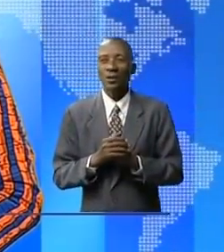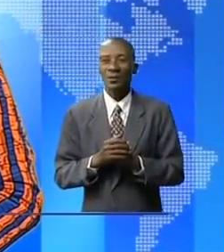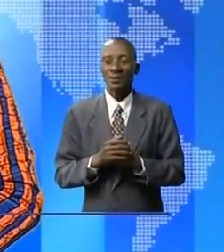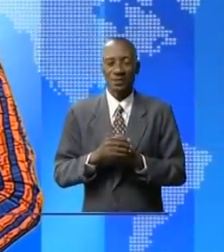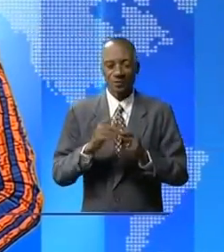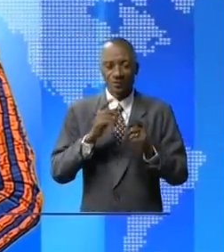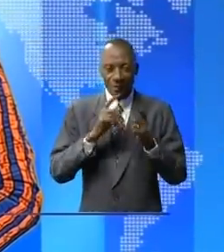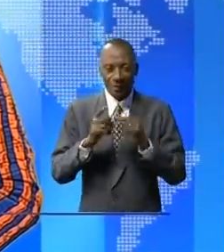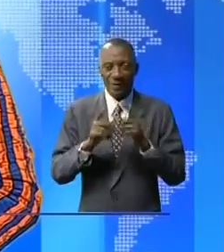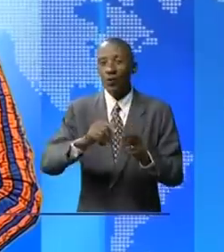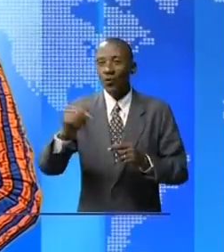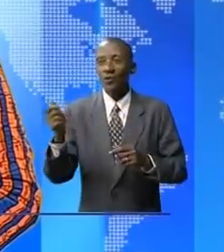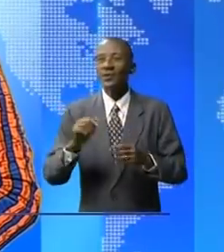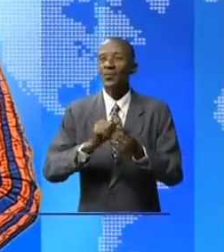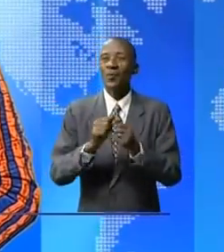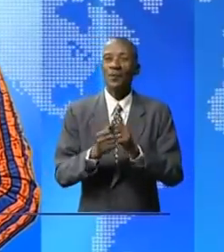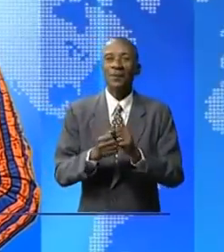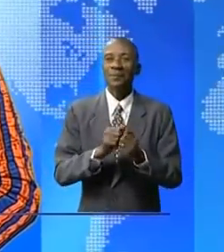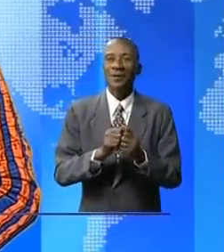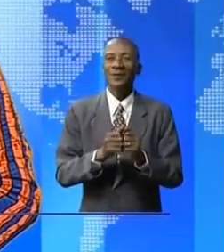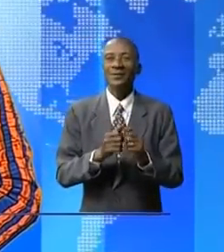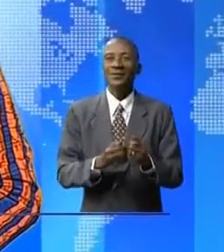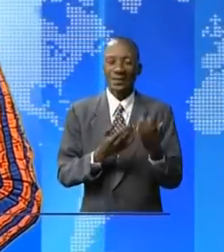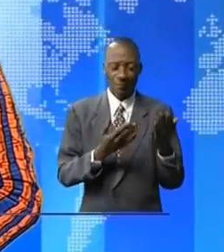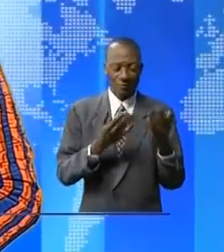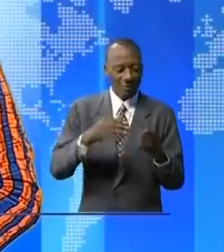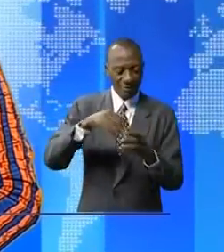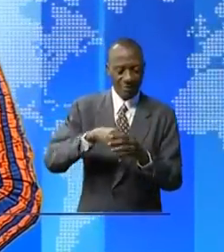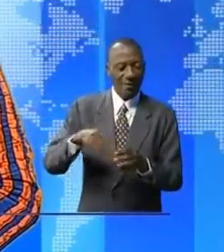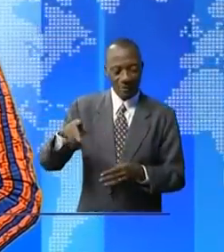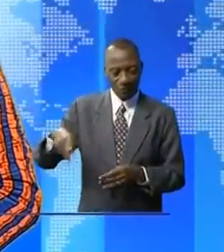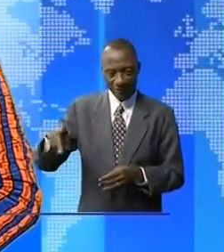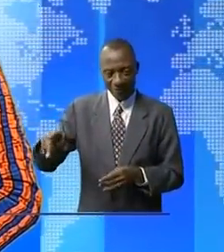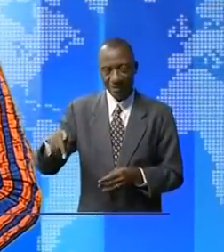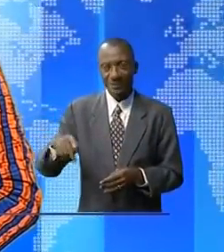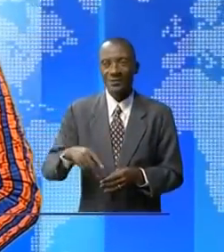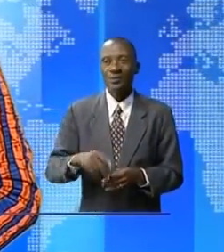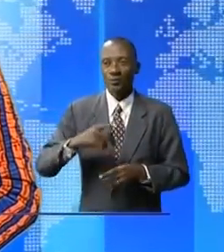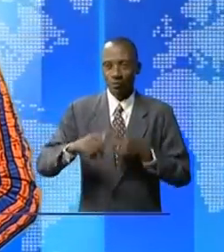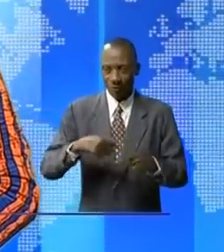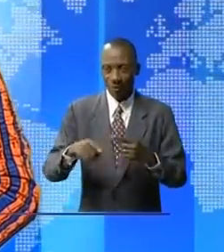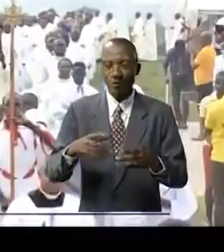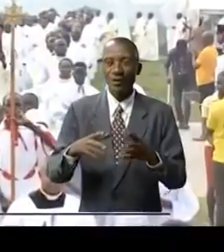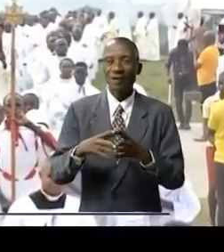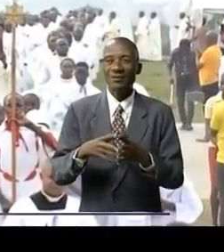Le gouverneur intérimaire de cette province a assisté à cette célébration. Reportage.